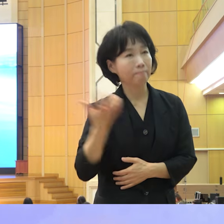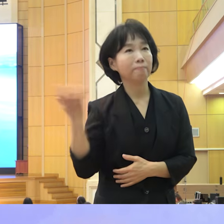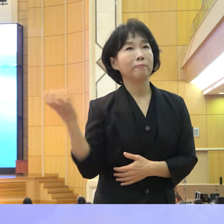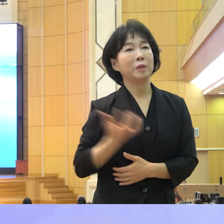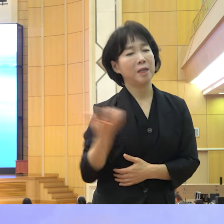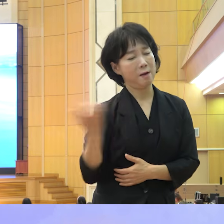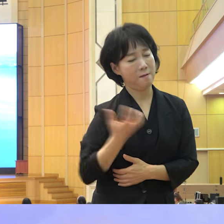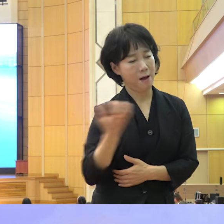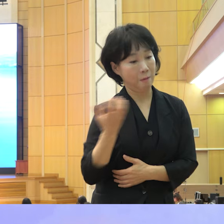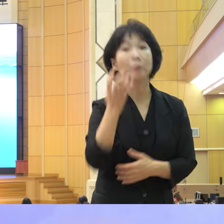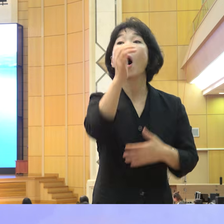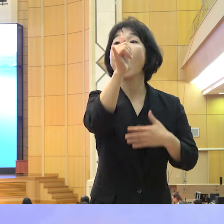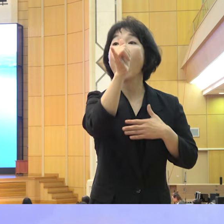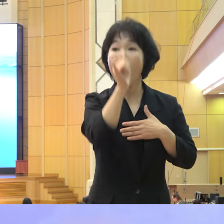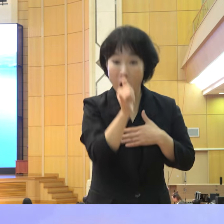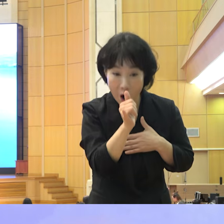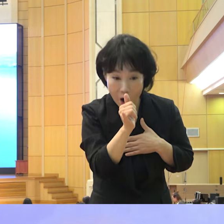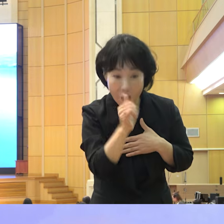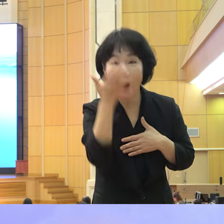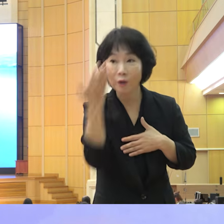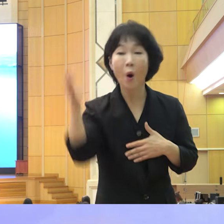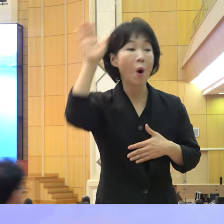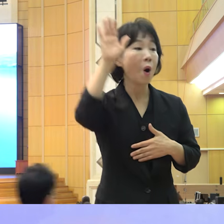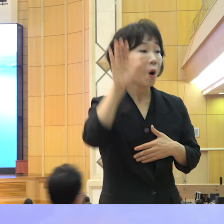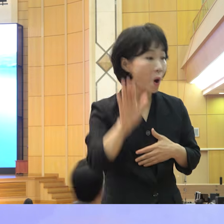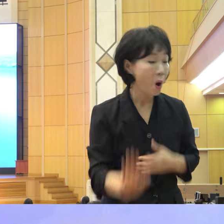아픔이 있어도